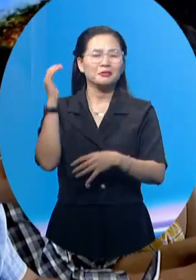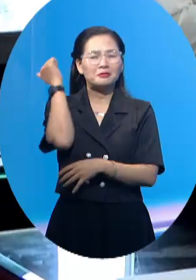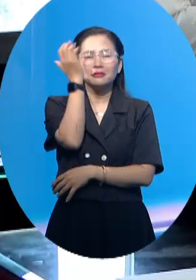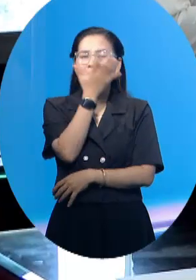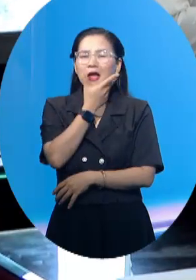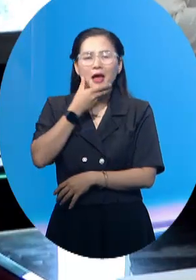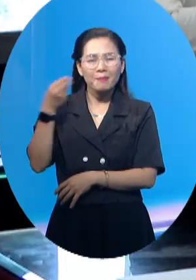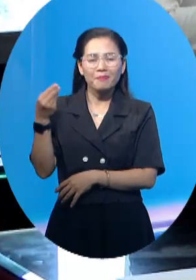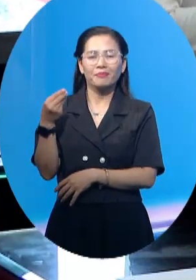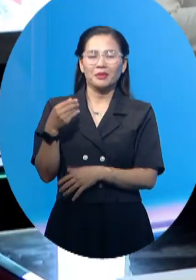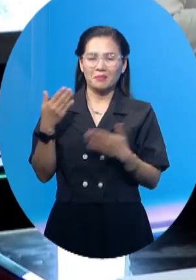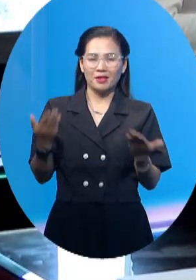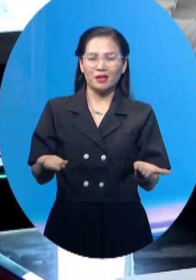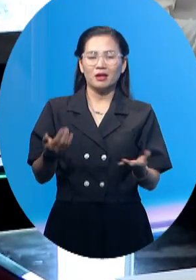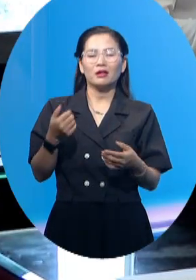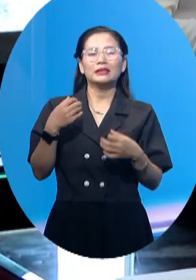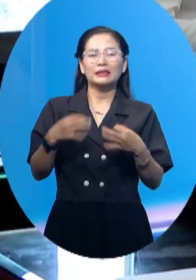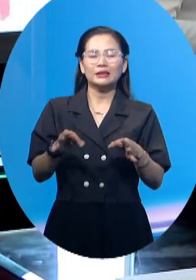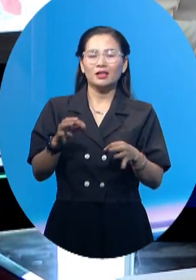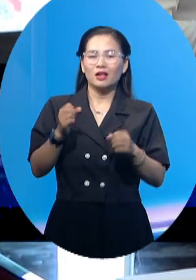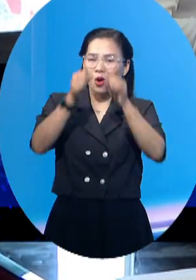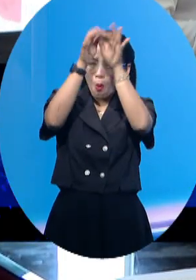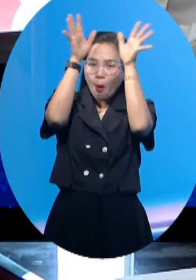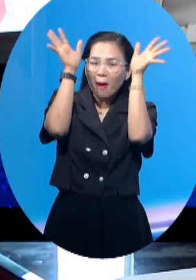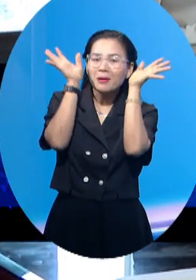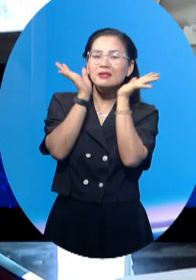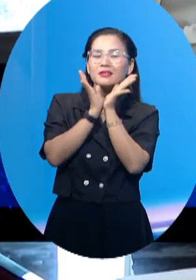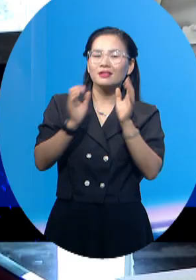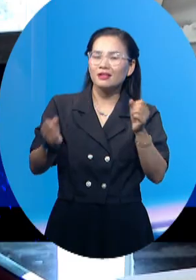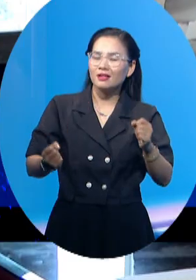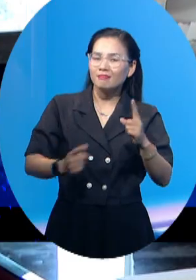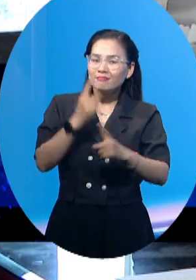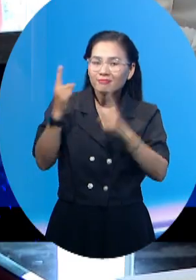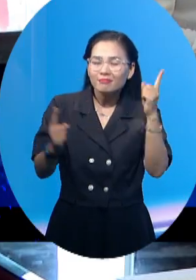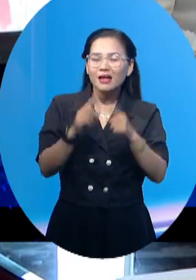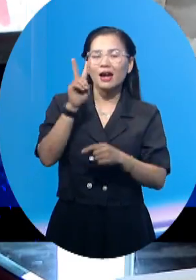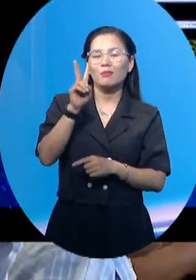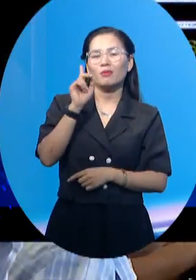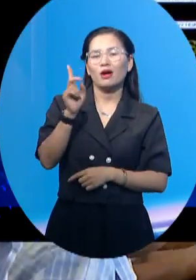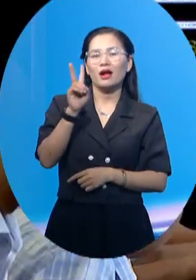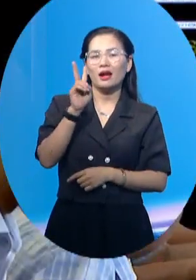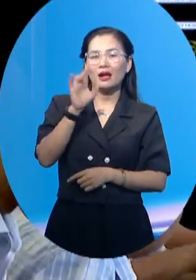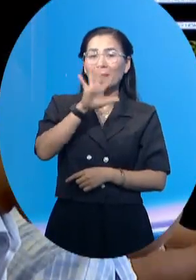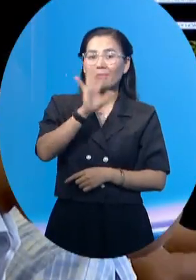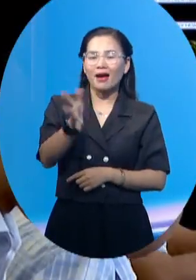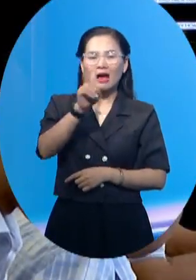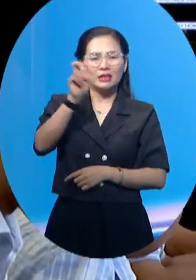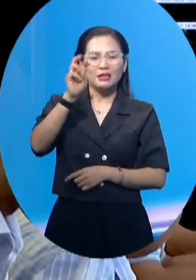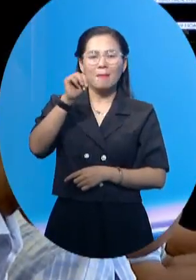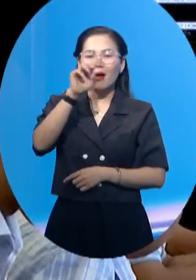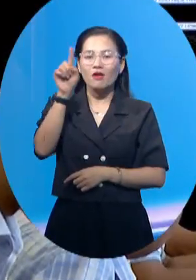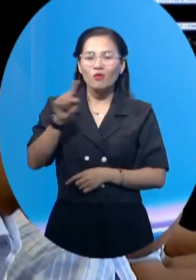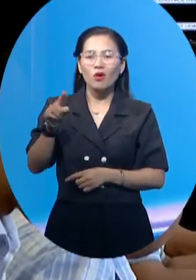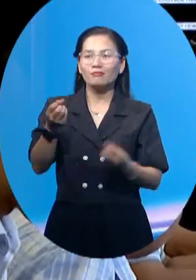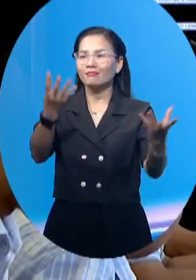hạng mục được đưa vào sử dụng và phục vụ như cánh đồng hoa hướng dương với diện tích hơn 5.200 m2 được bố trí khu vực ven bờ sông và phía sau